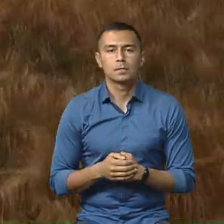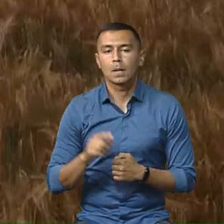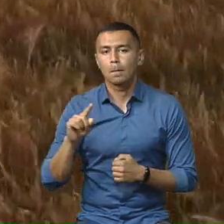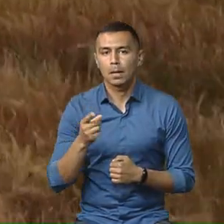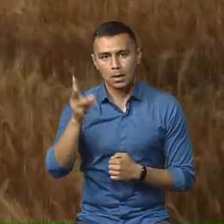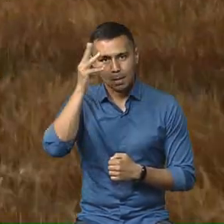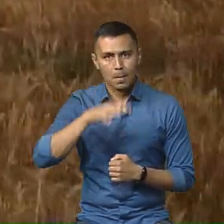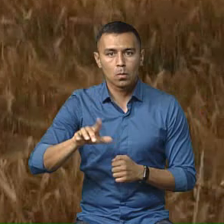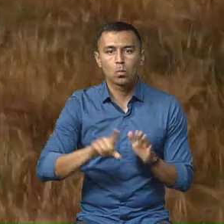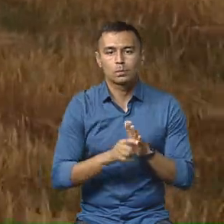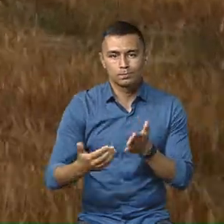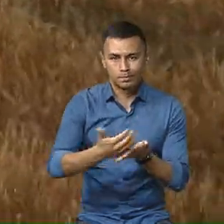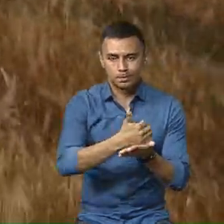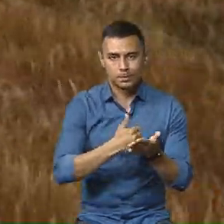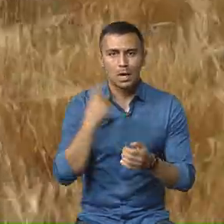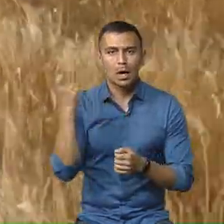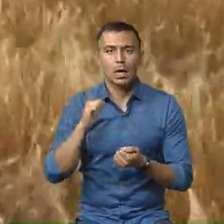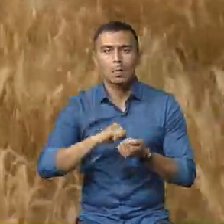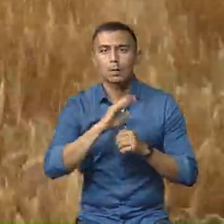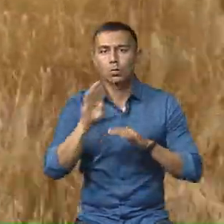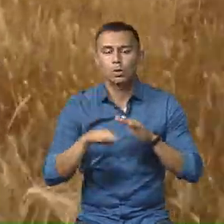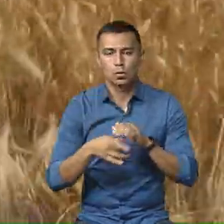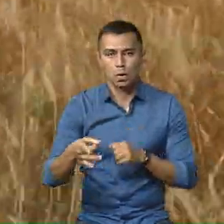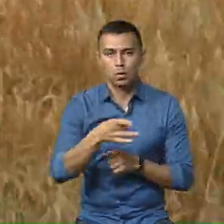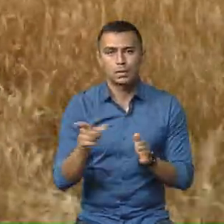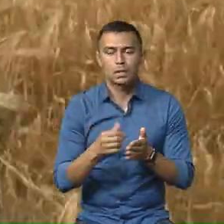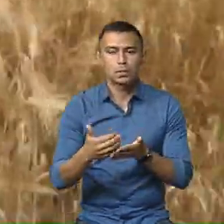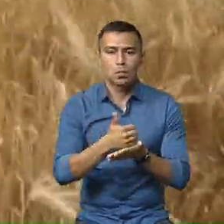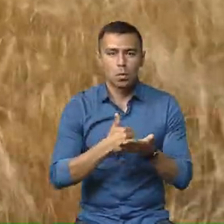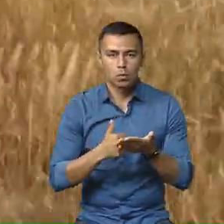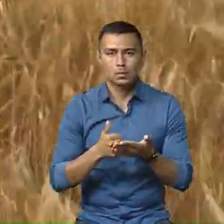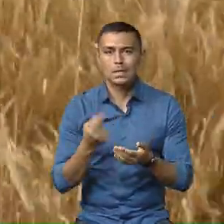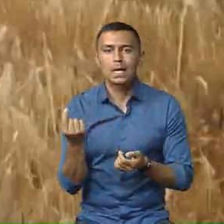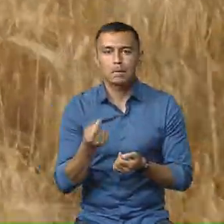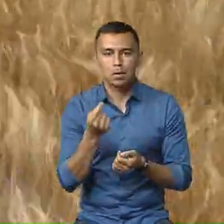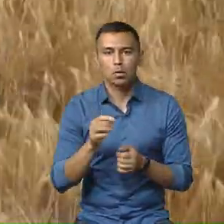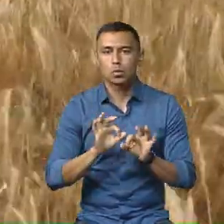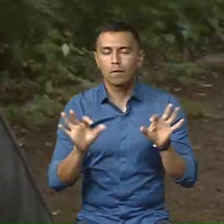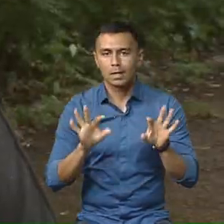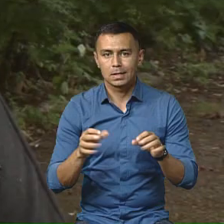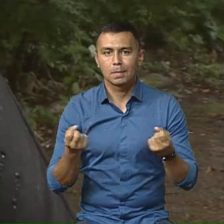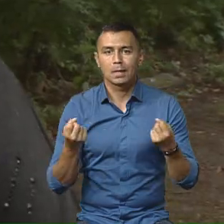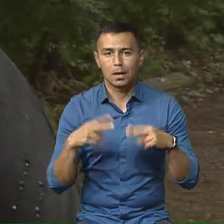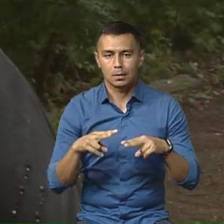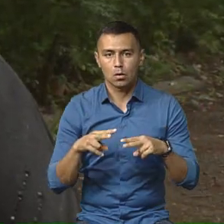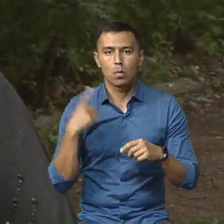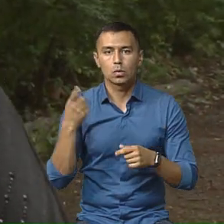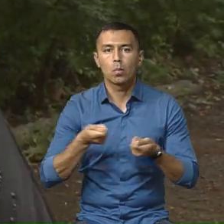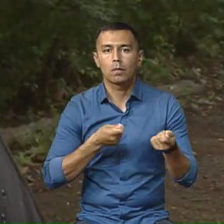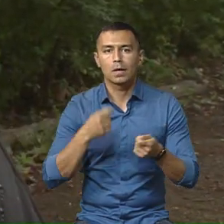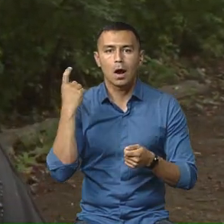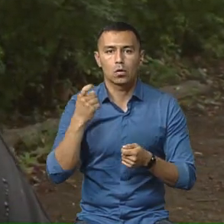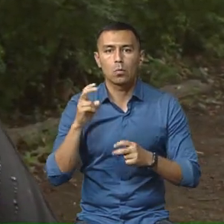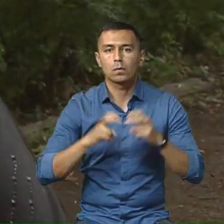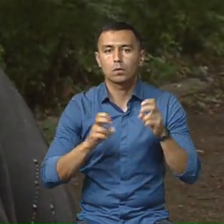Першими на Хмельниччині почали жнива аграрії Кам'янець-Подільського району зі збору озимого ячменю, розповідає спеціалістка з рослинництва обласного управління